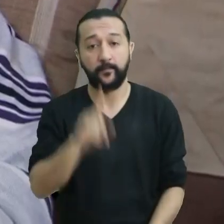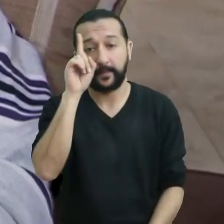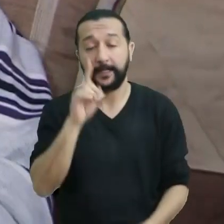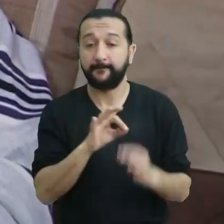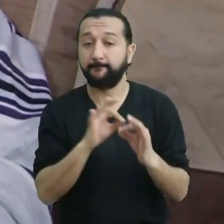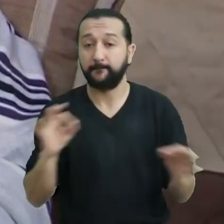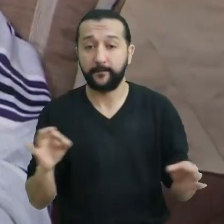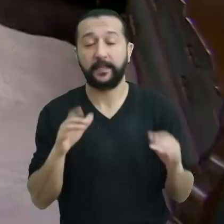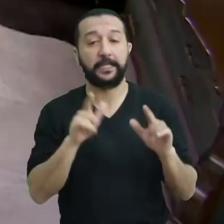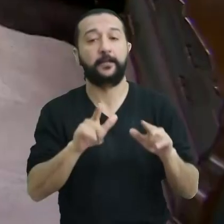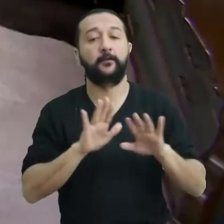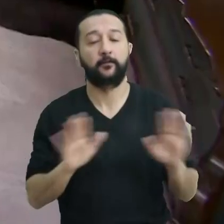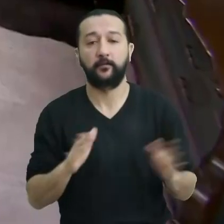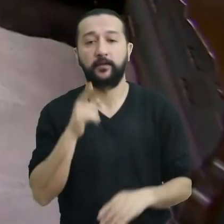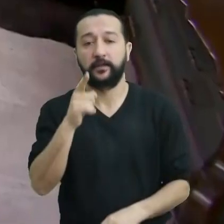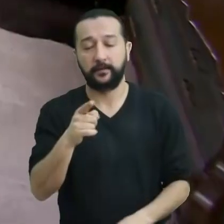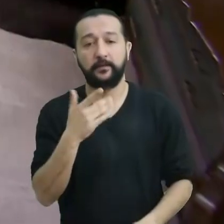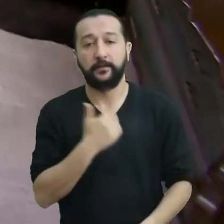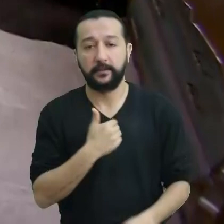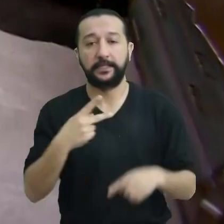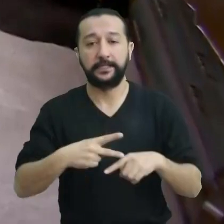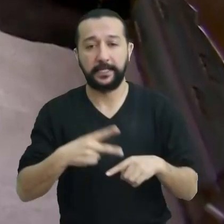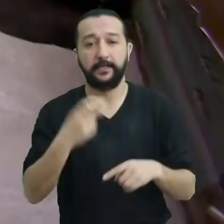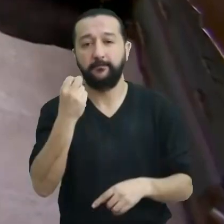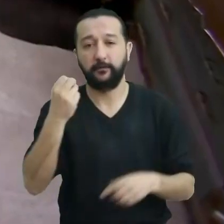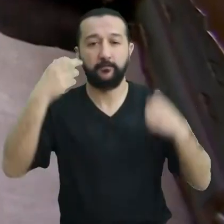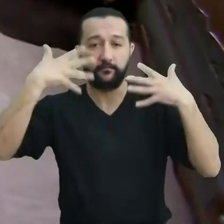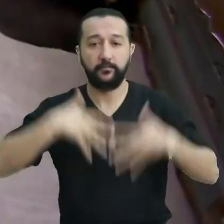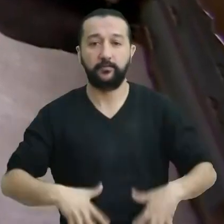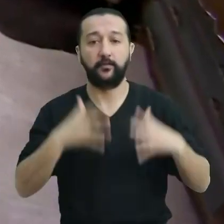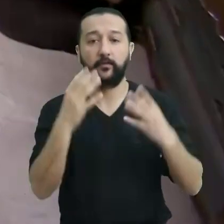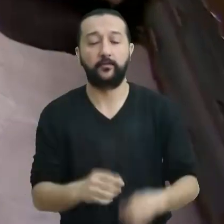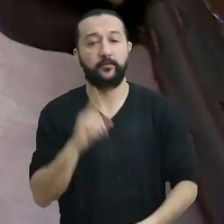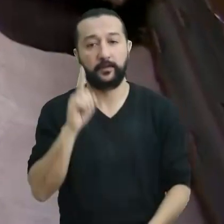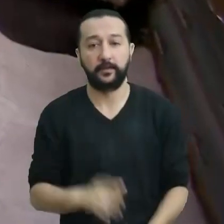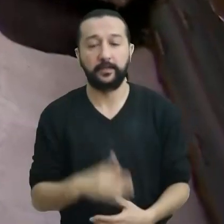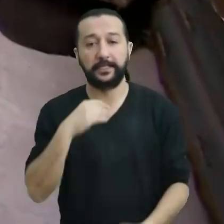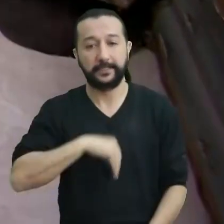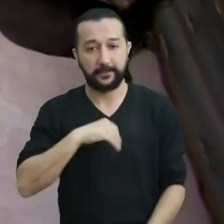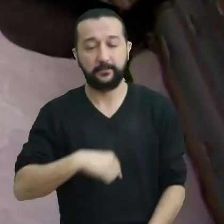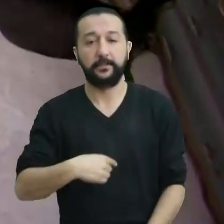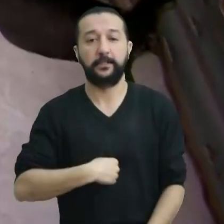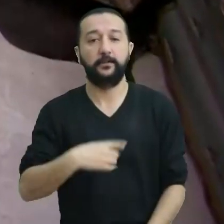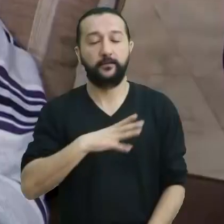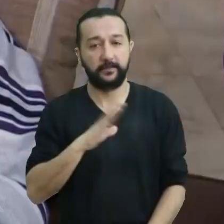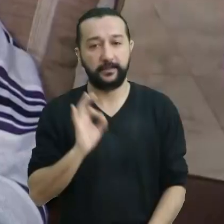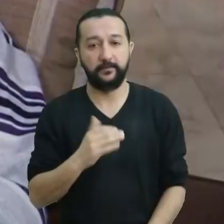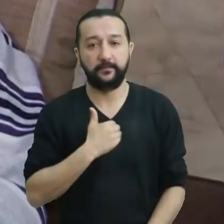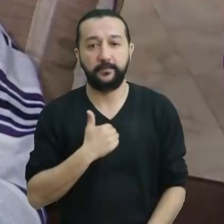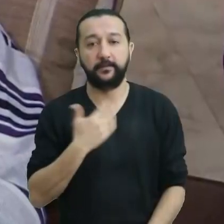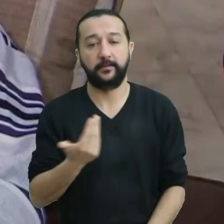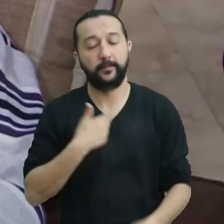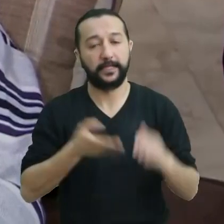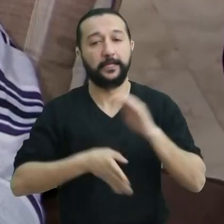Vallahi hiç gerek yok. Zehir vücudumda geziniyor. Hissediyorum onu.